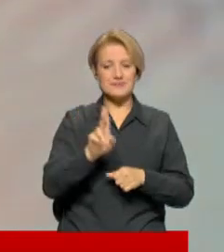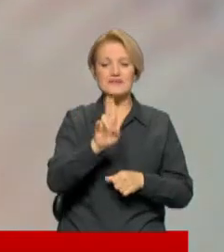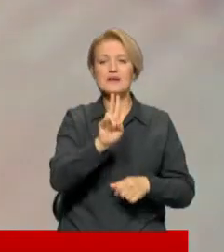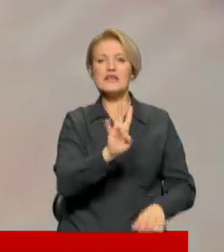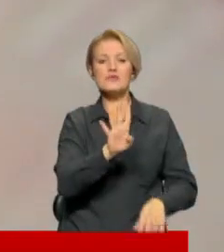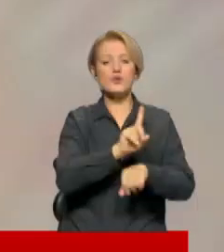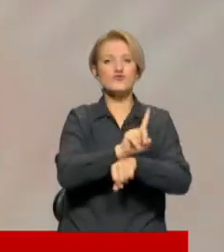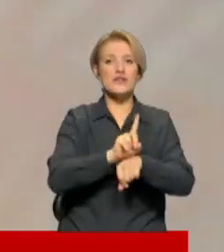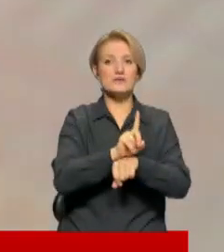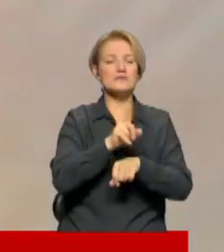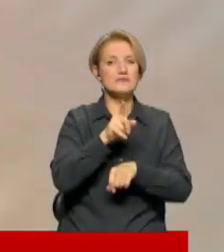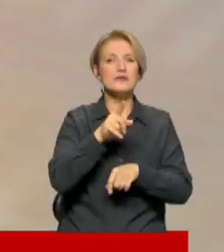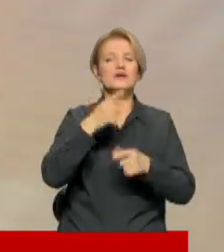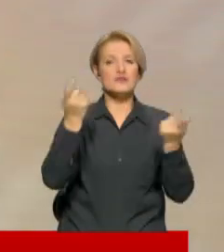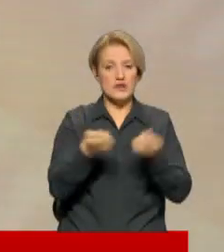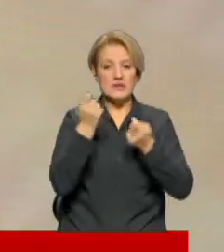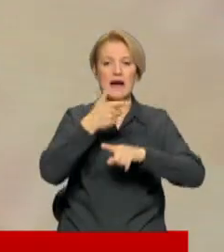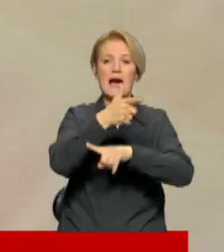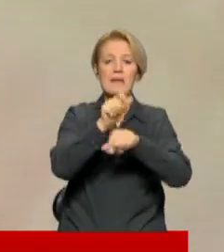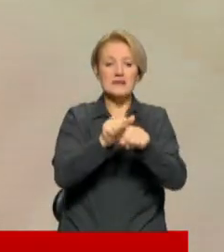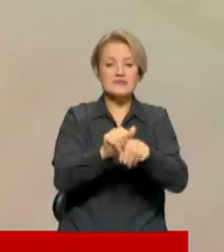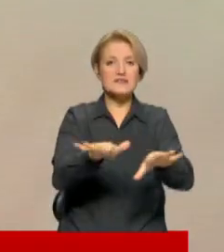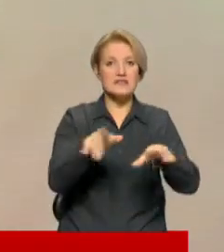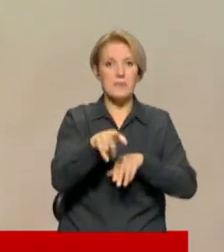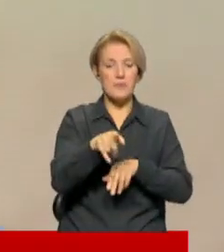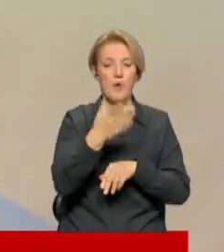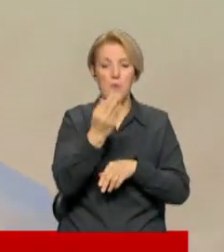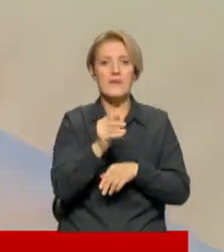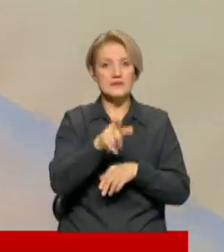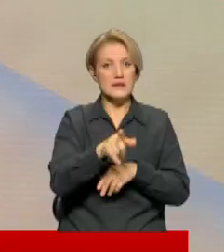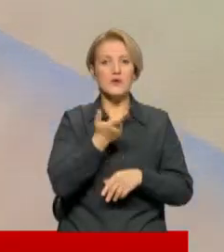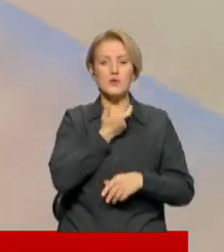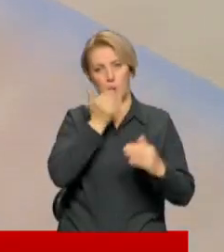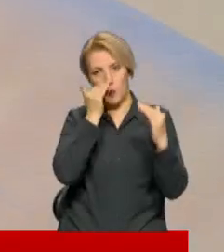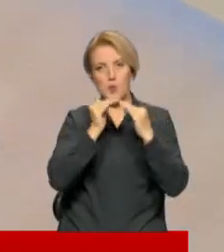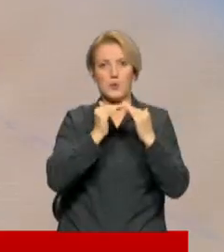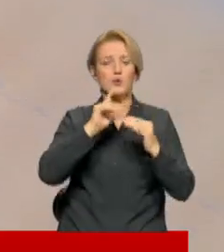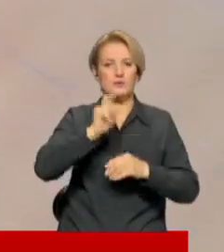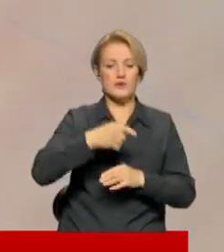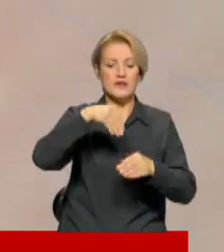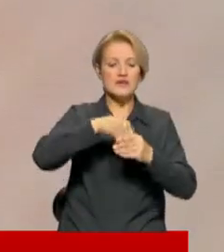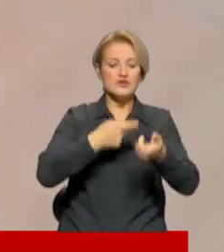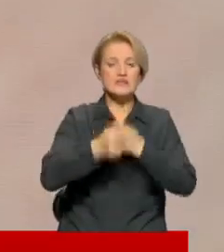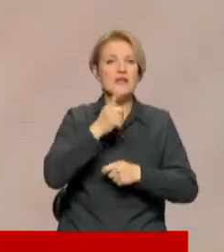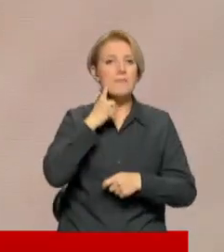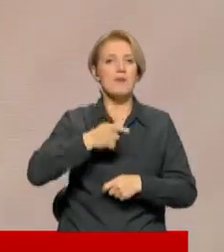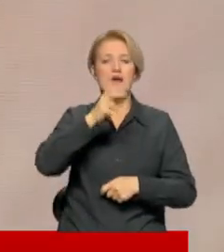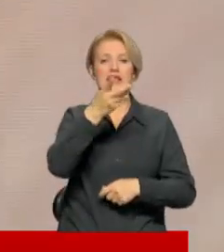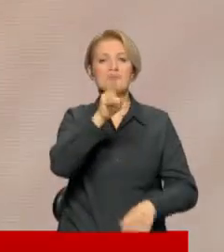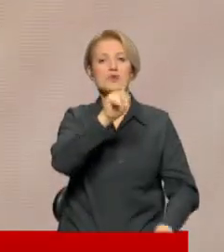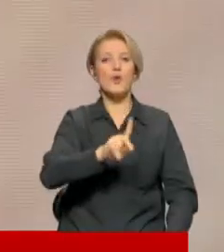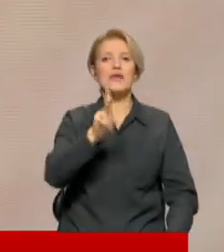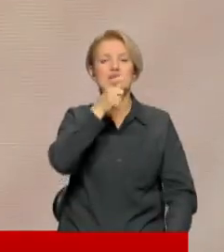çalışacak iç kamera sistemi kurulmasını hukuka uygun buldu İçişleri Bakanlığının Şubat 2017'deki talebi